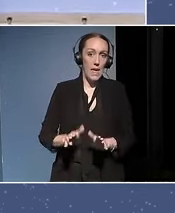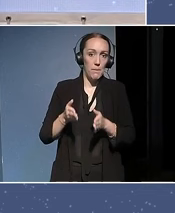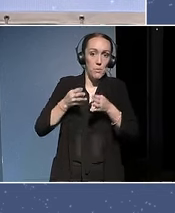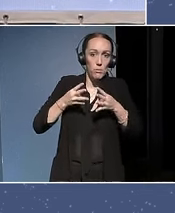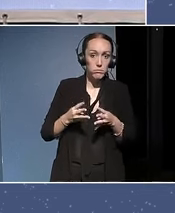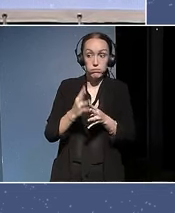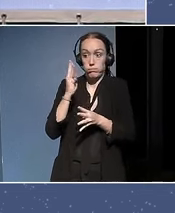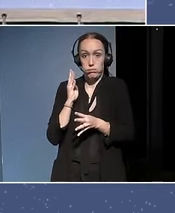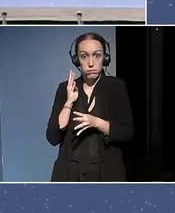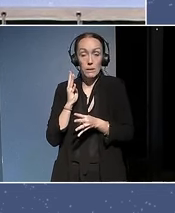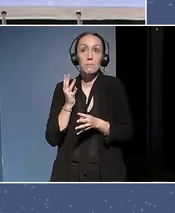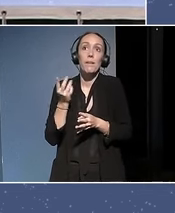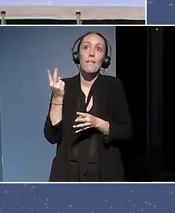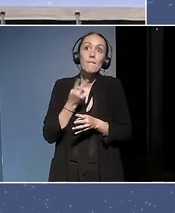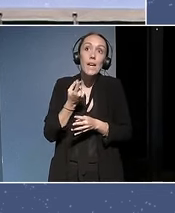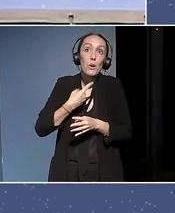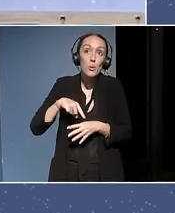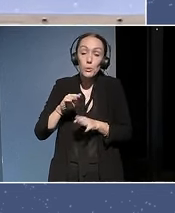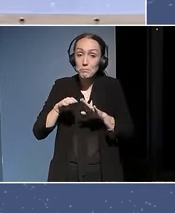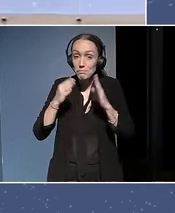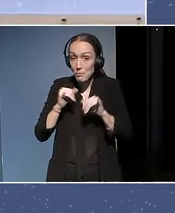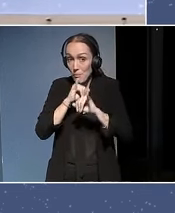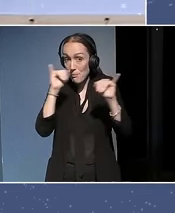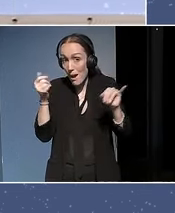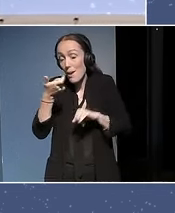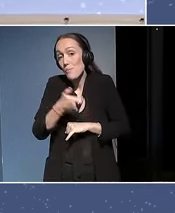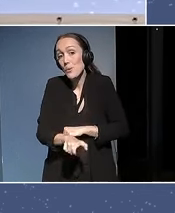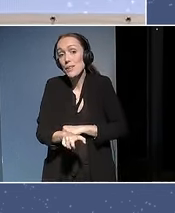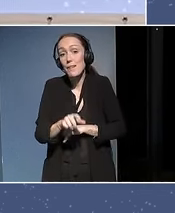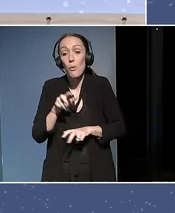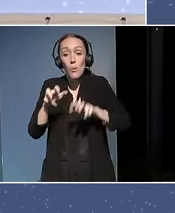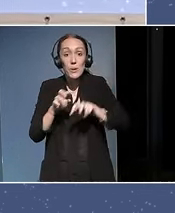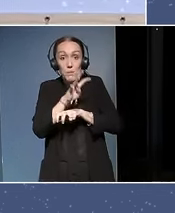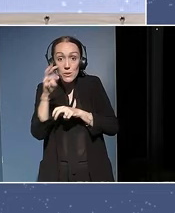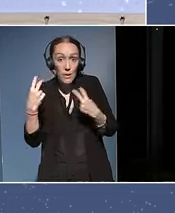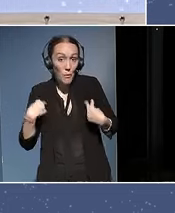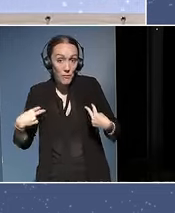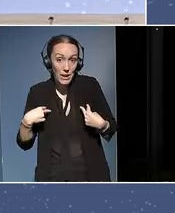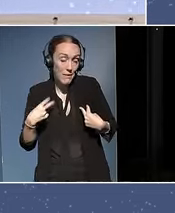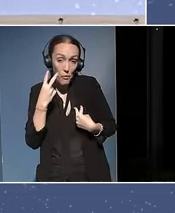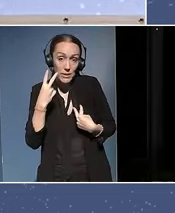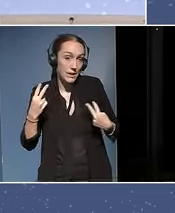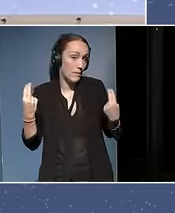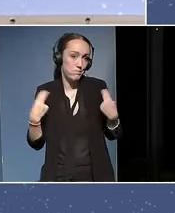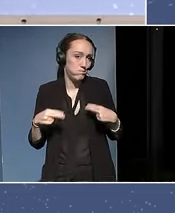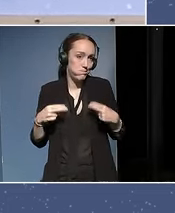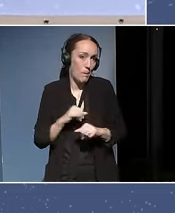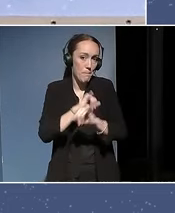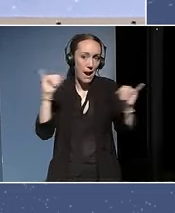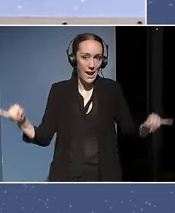scopriremo mai perché non vedremo mai uno spinosauro vivo spauro vivo Questo è il problema Eh